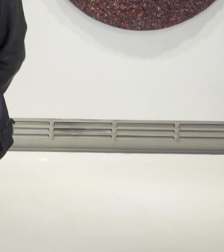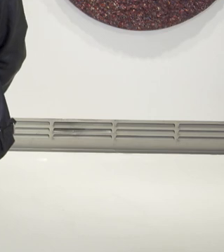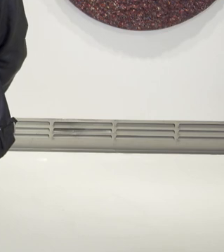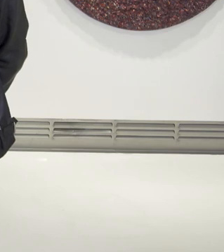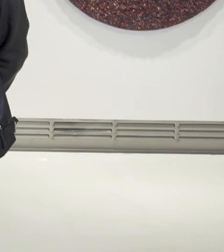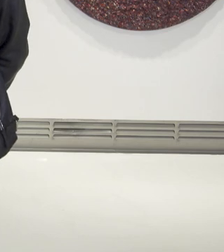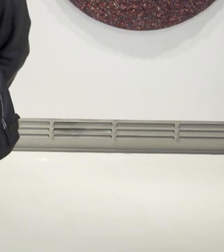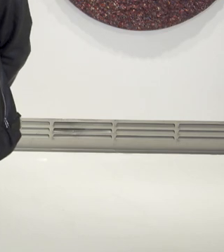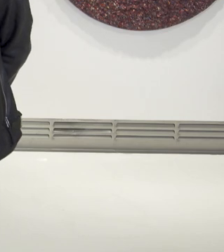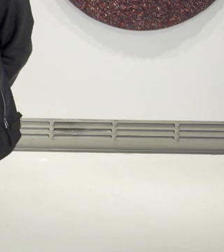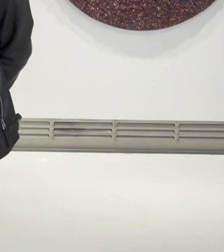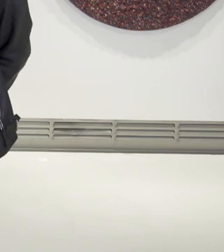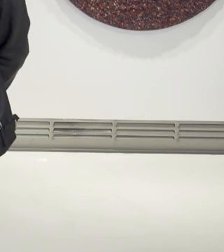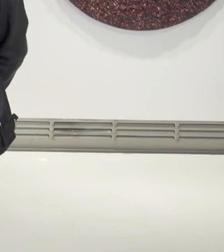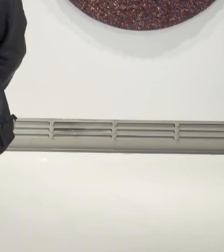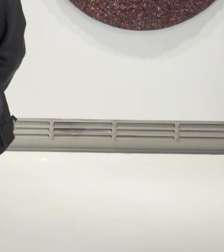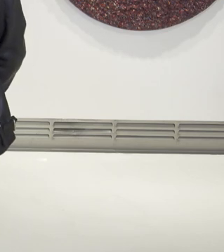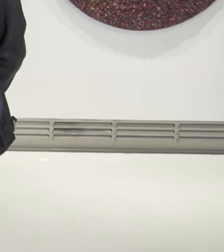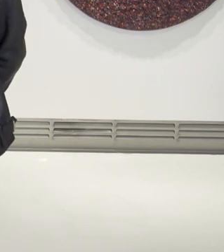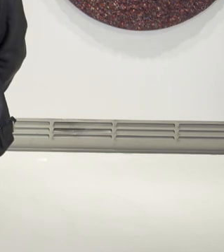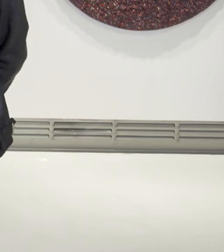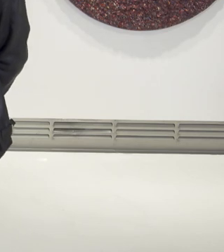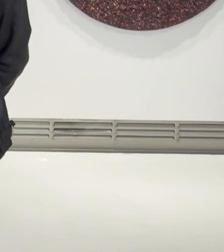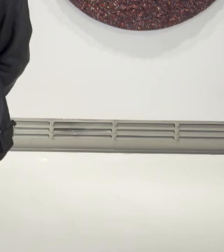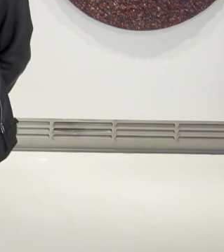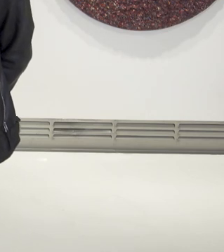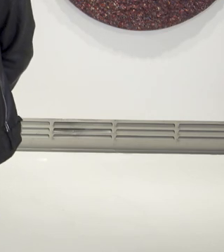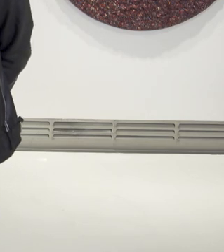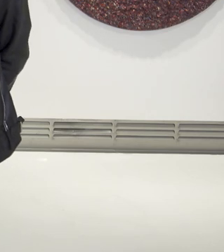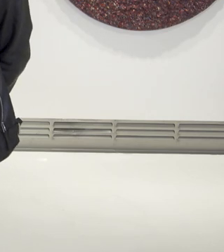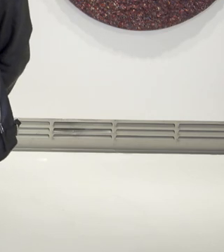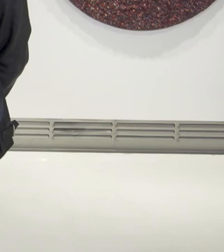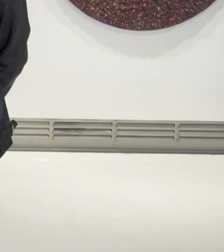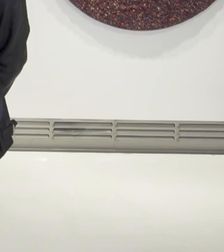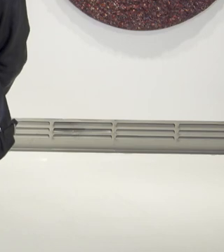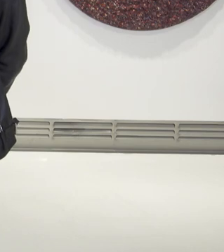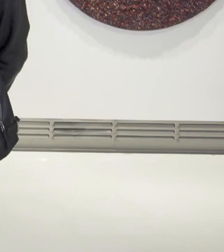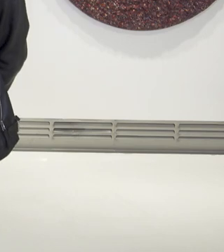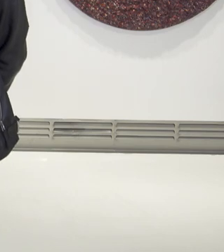przemianę które się wytwarzają na obszarze płótna